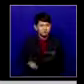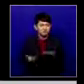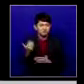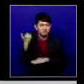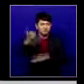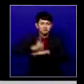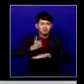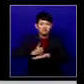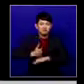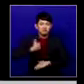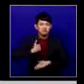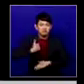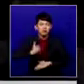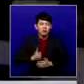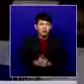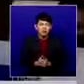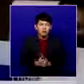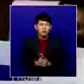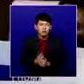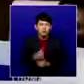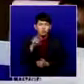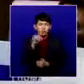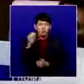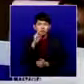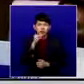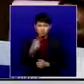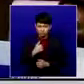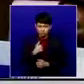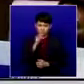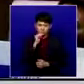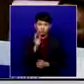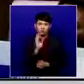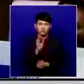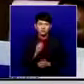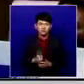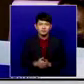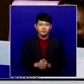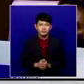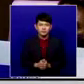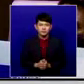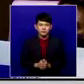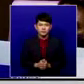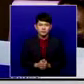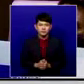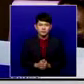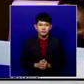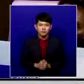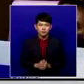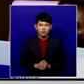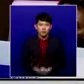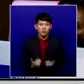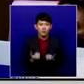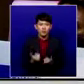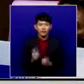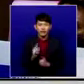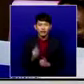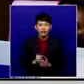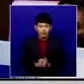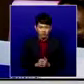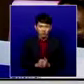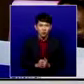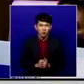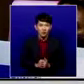ด็จการนี่สหประชาชาติพูดนะไม่ใช่สรัญวุฒินะเห็นไหมครับวันนี้เครื่องยนต์เศรษฐกิจ4ตัวดับหมดแ